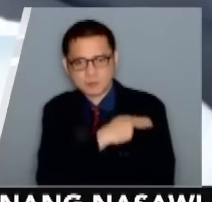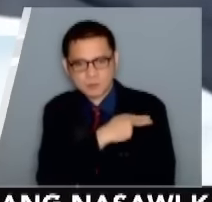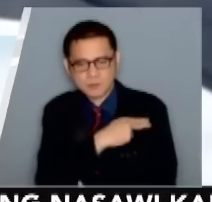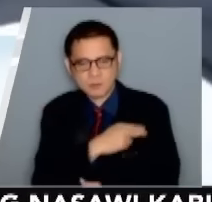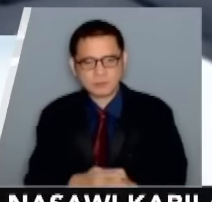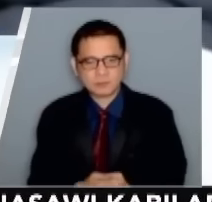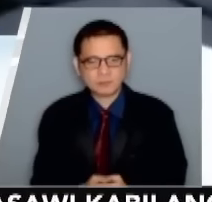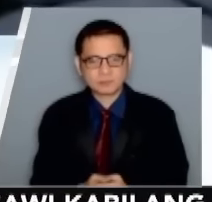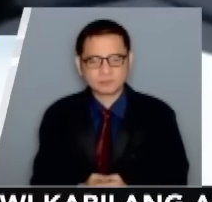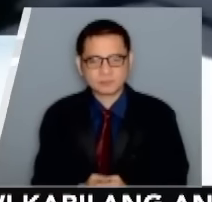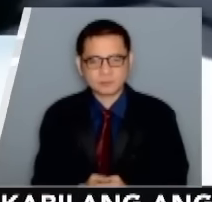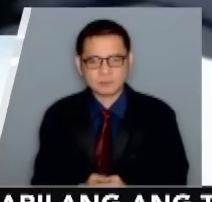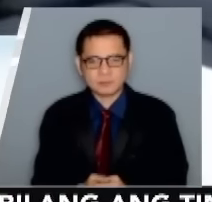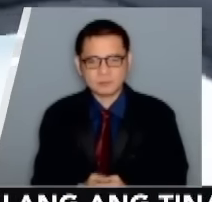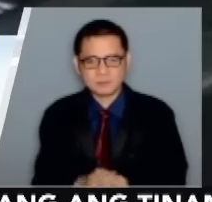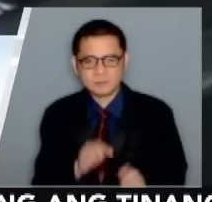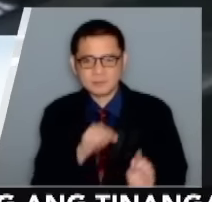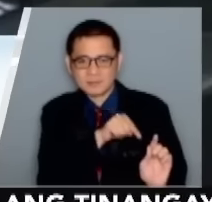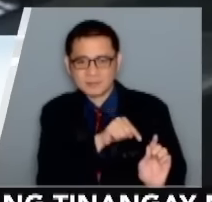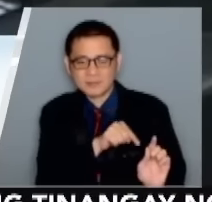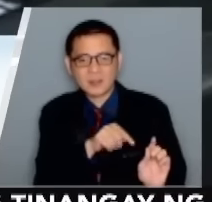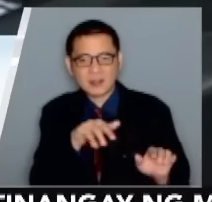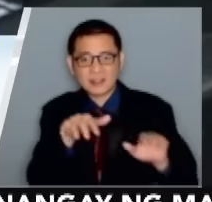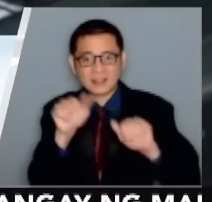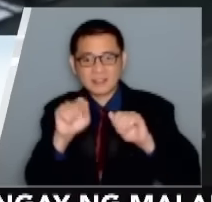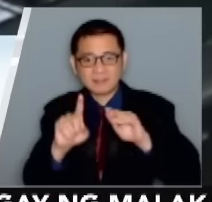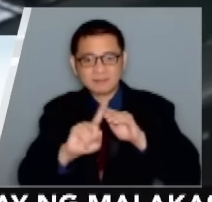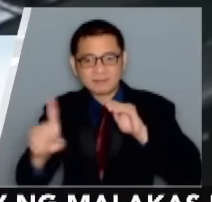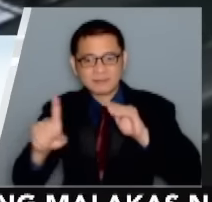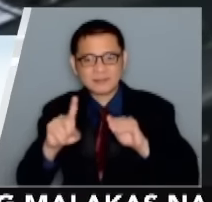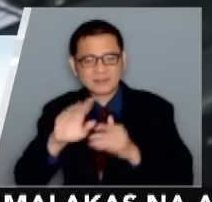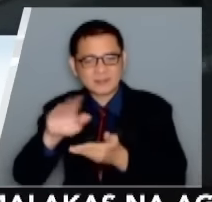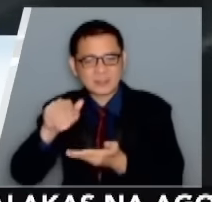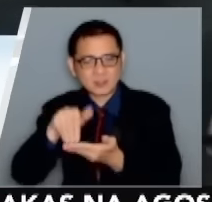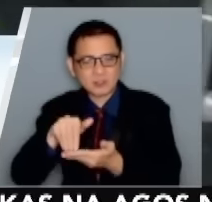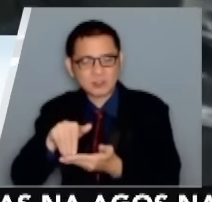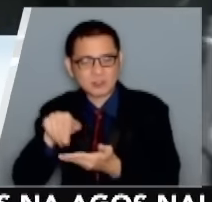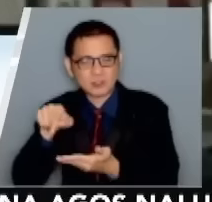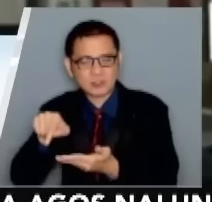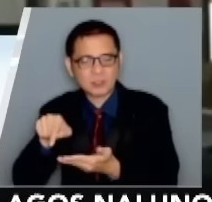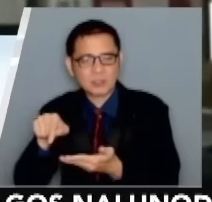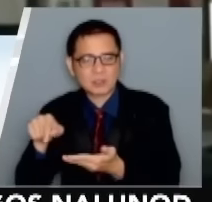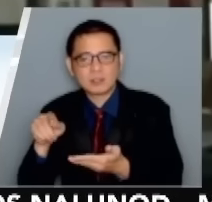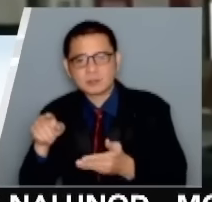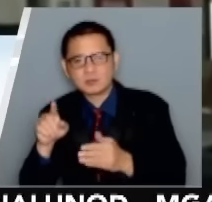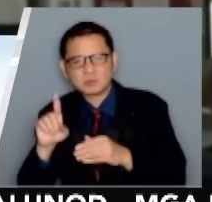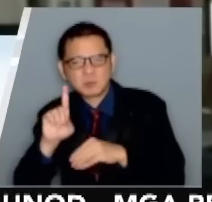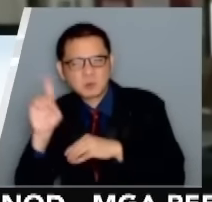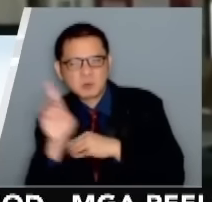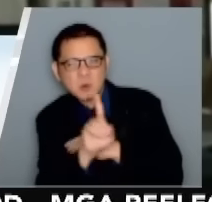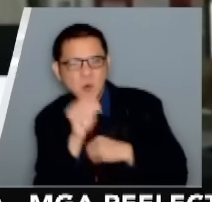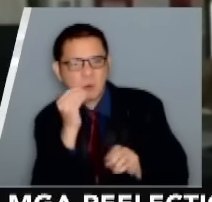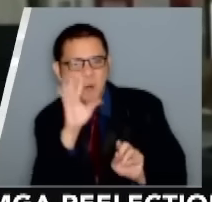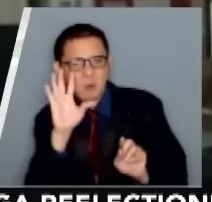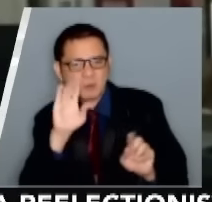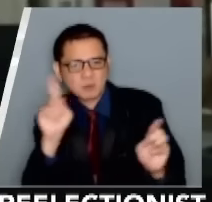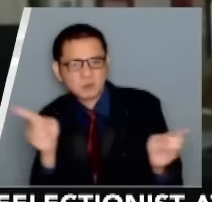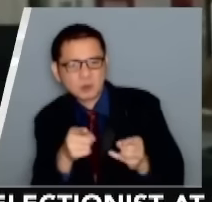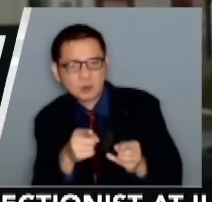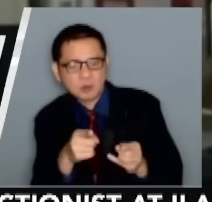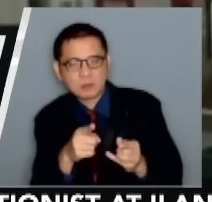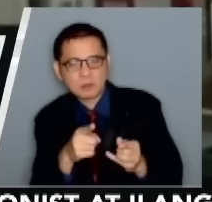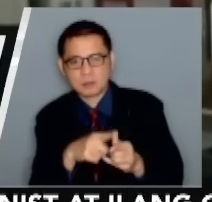sa evacuation center sa kasagsagan ng bagyo para umuwi sandali sa kanilang bahay. With the regards naman dun sa missing sa